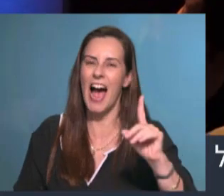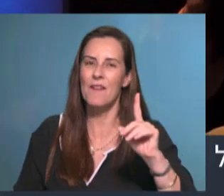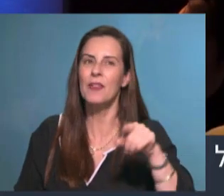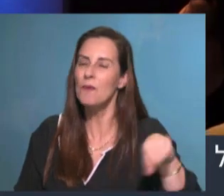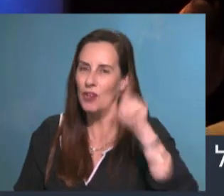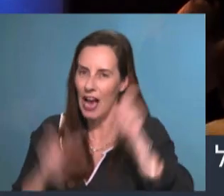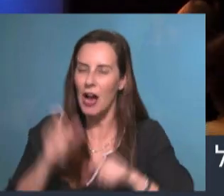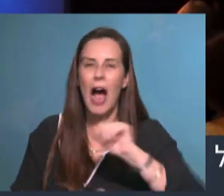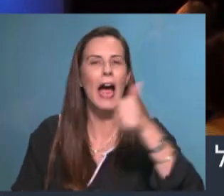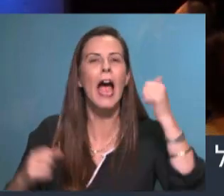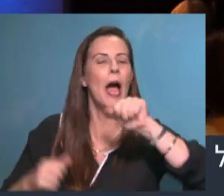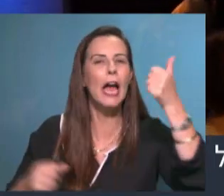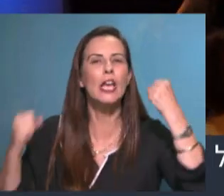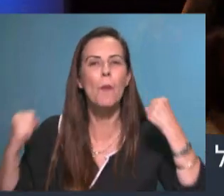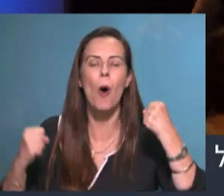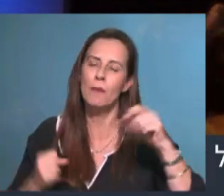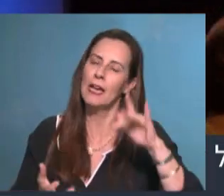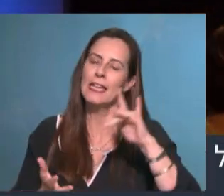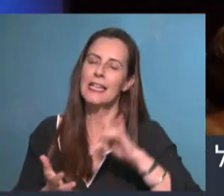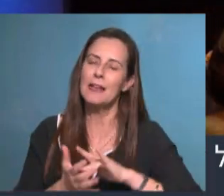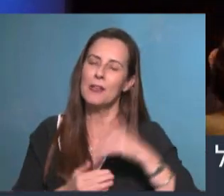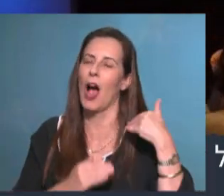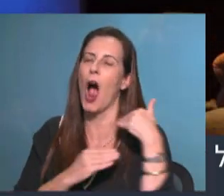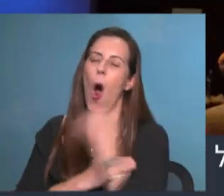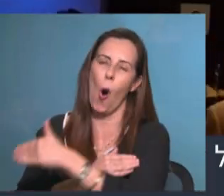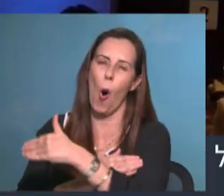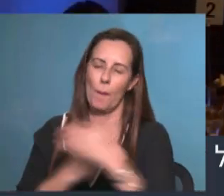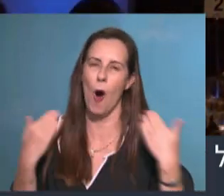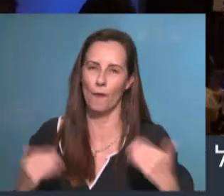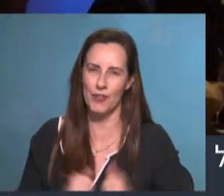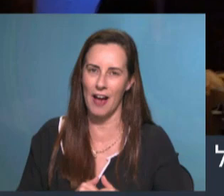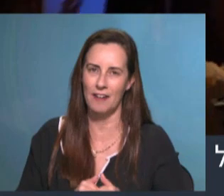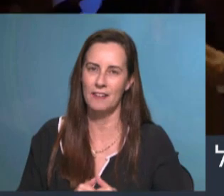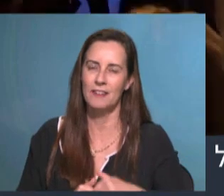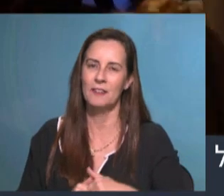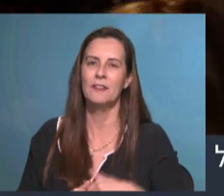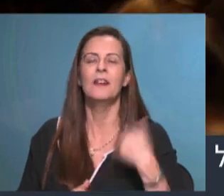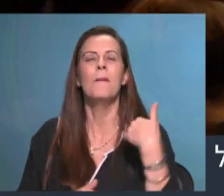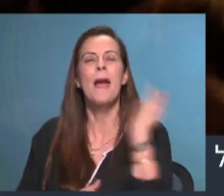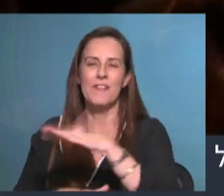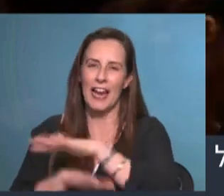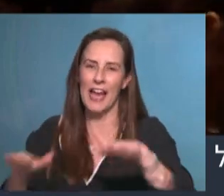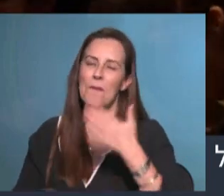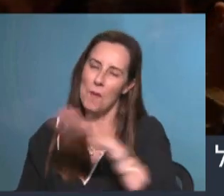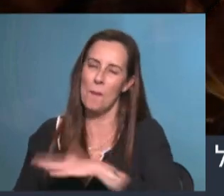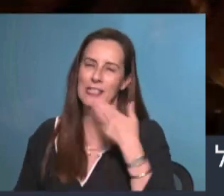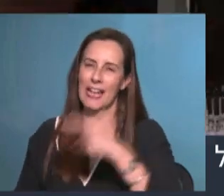הזה, הגיבורים החשובים יותר נמצאים הרחק ממסלולי התצוגות מעבר לאוקיינוס ברחבי